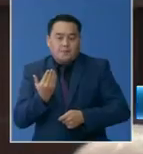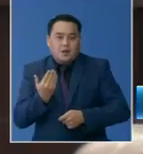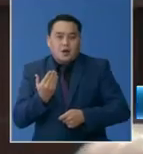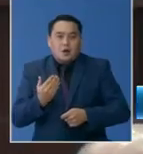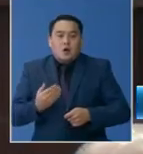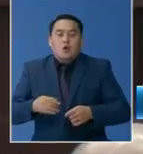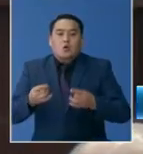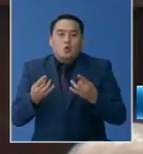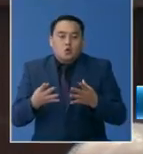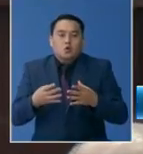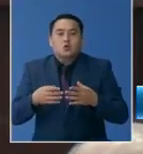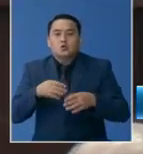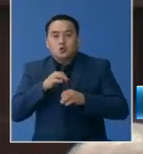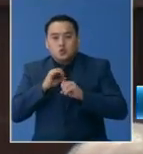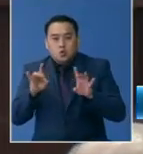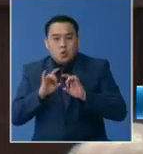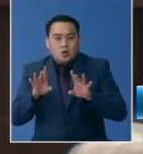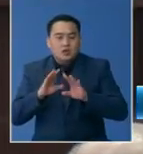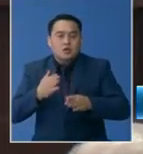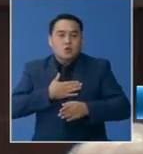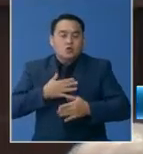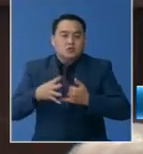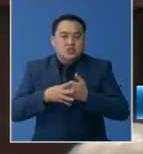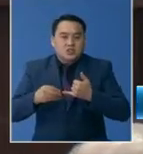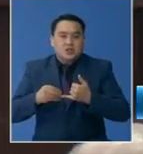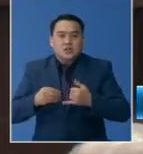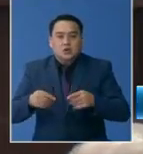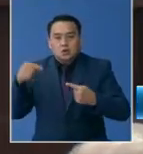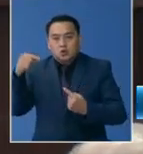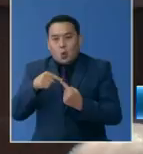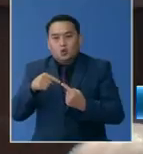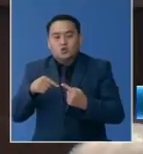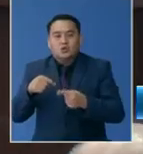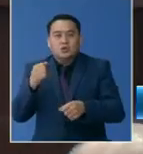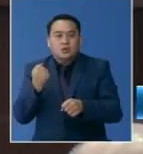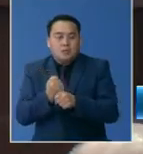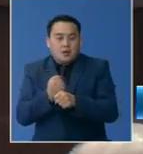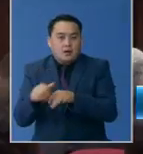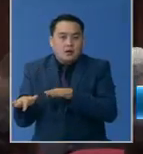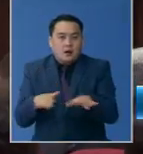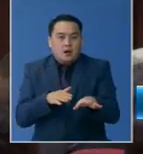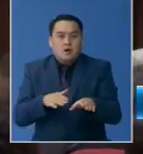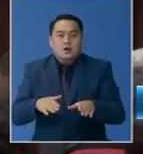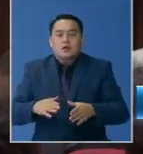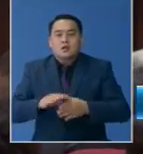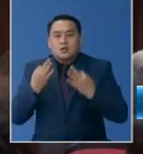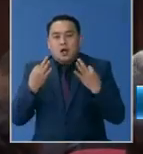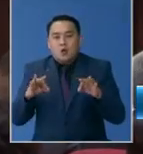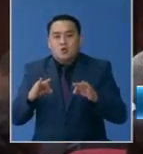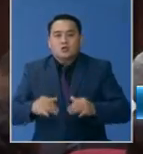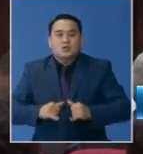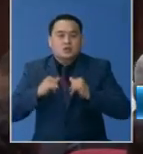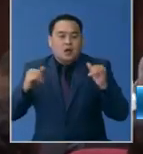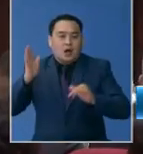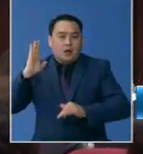көп сөйлегенше, әрбіріміз ел үшін, жер үшін бір нақты іс атқарсақ, тәуелсіздігіміз баянды болады.